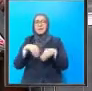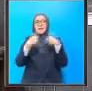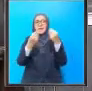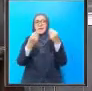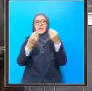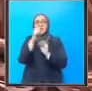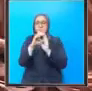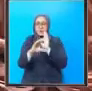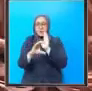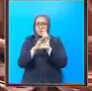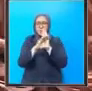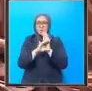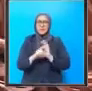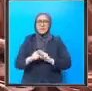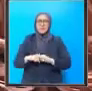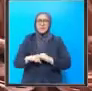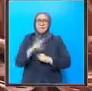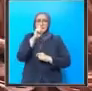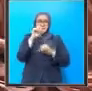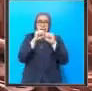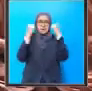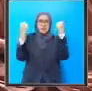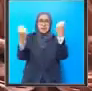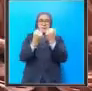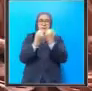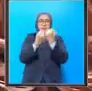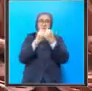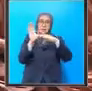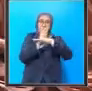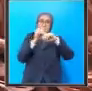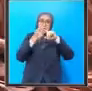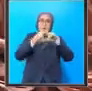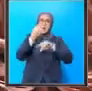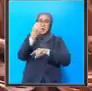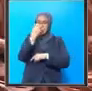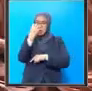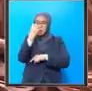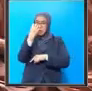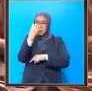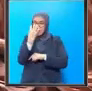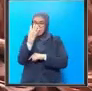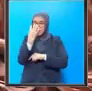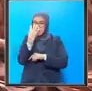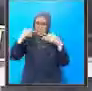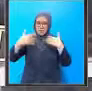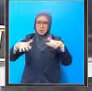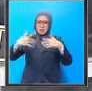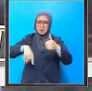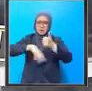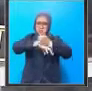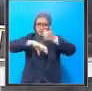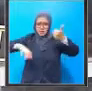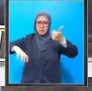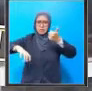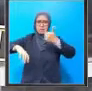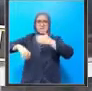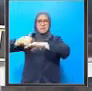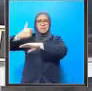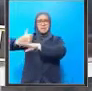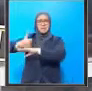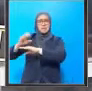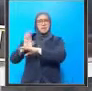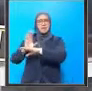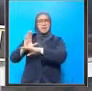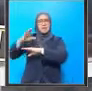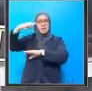contoh, sebuah syarikat asal daripada Hong Kong sudah menubuhkan anak syarikat di Johor Bahru